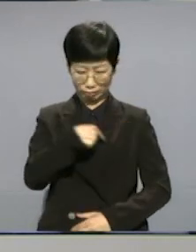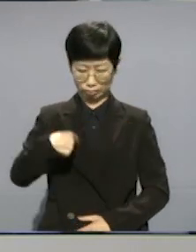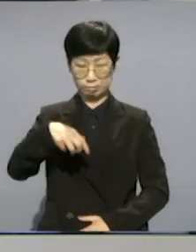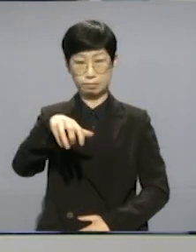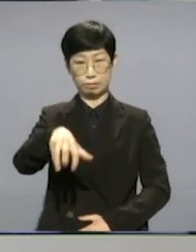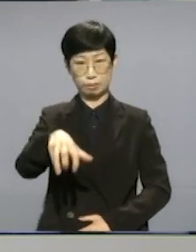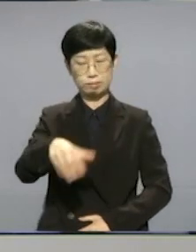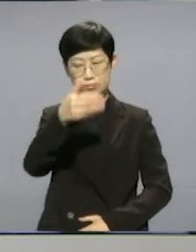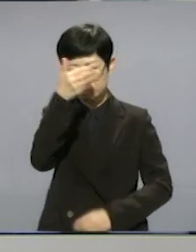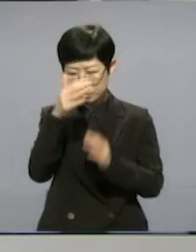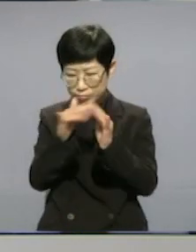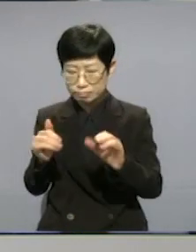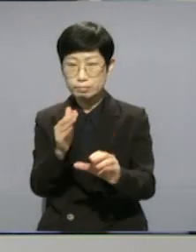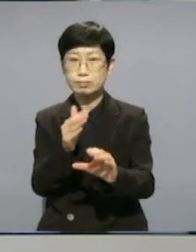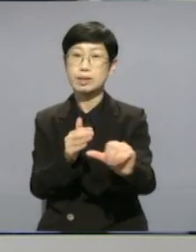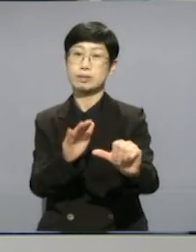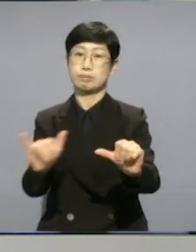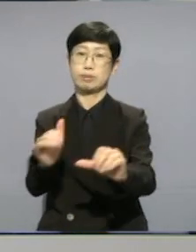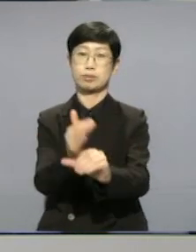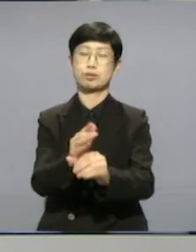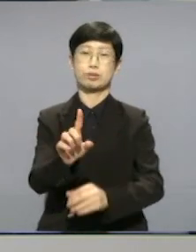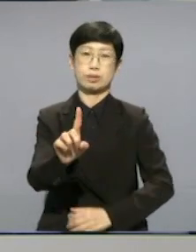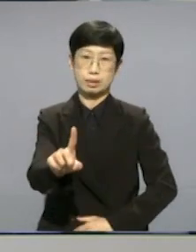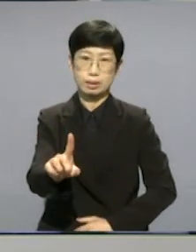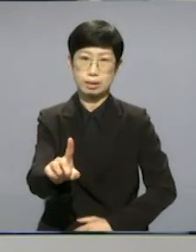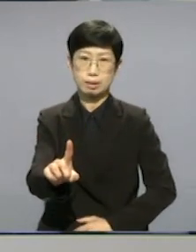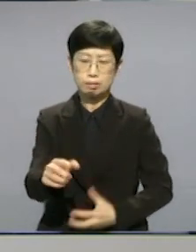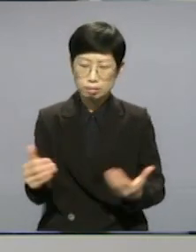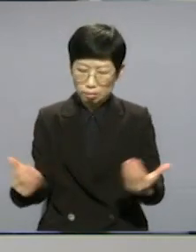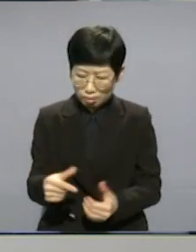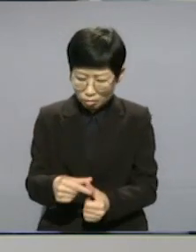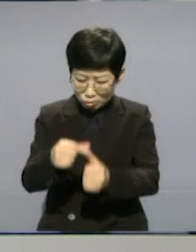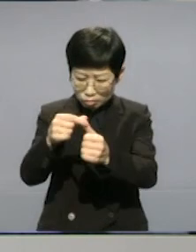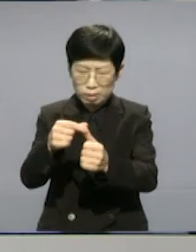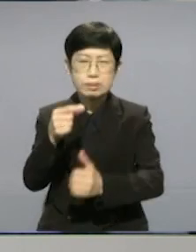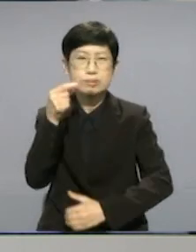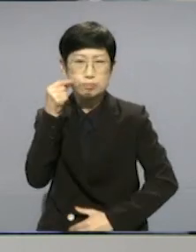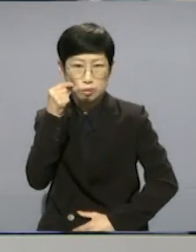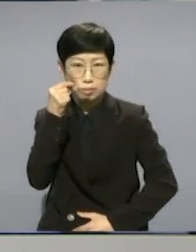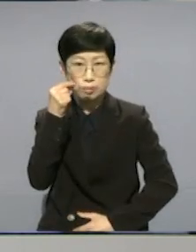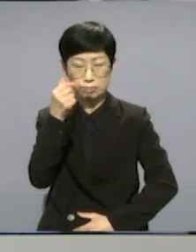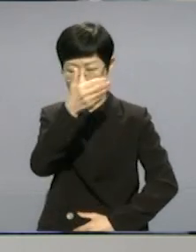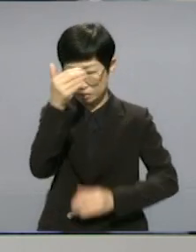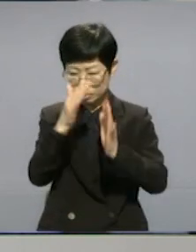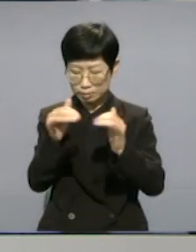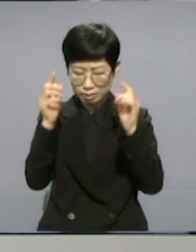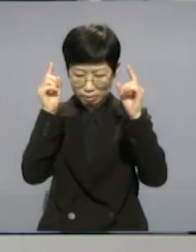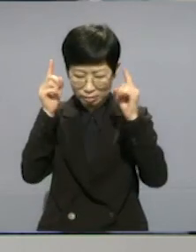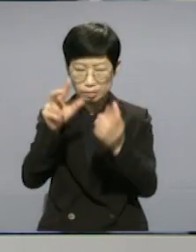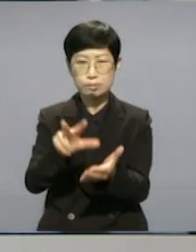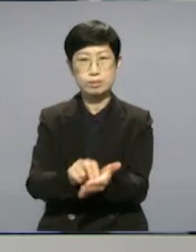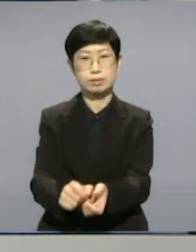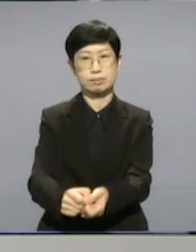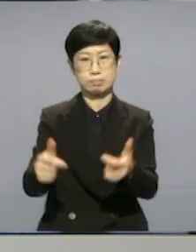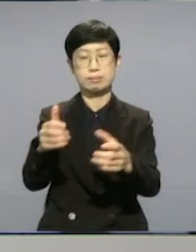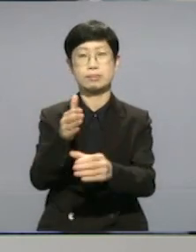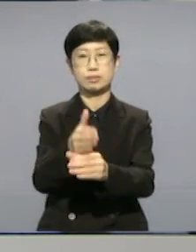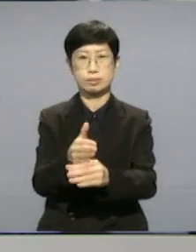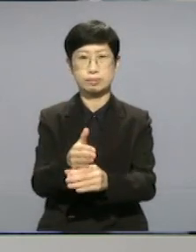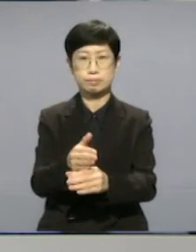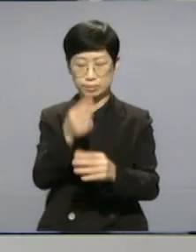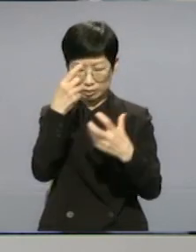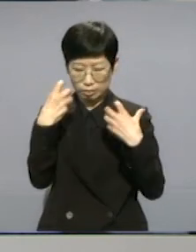중국에서는 청년 5명 가운데 1명이 직장을 못 구하는 청년 실업 문제가 불거지고 있습니다. 중국